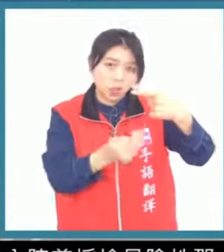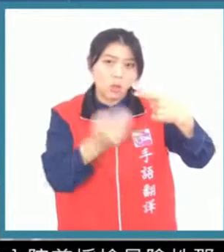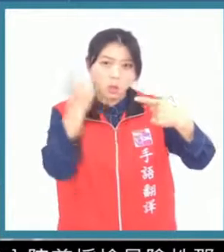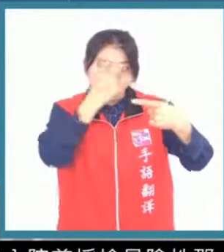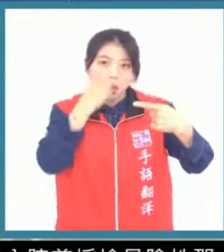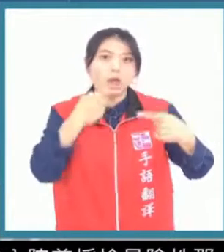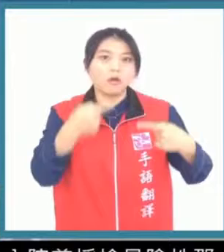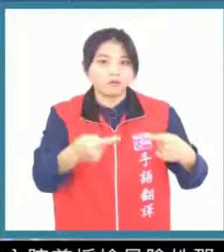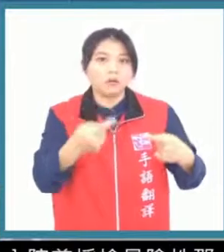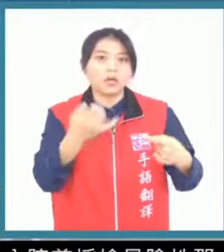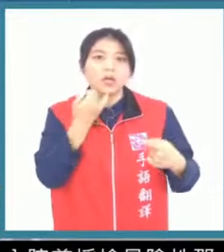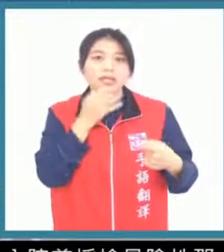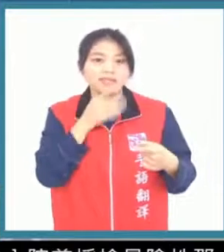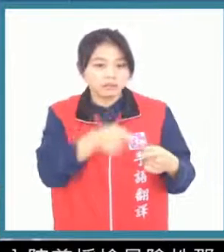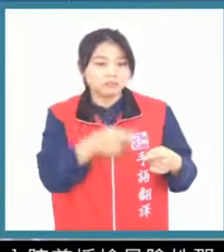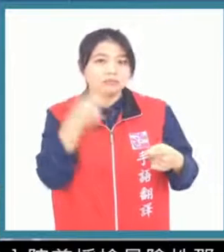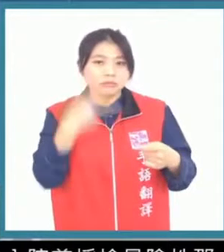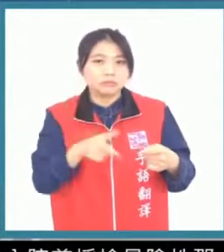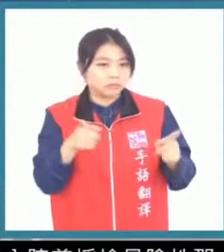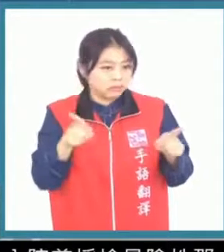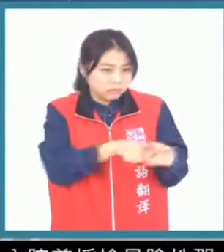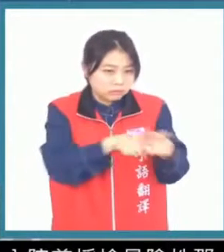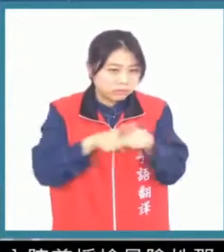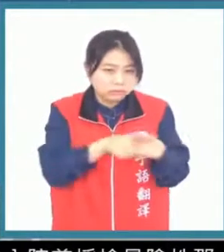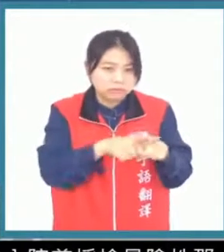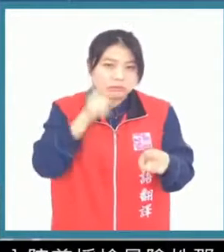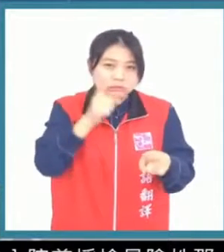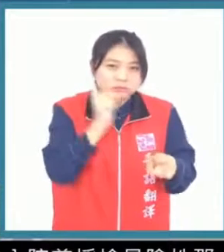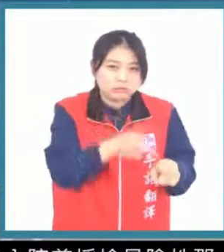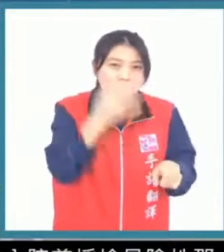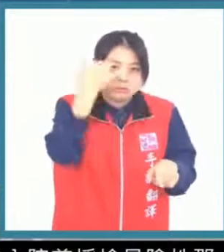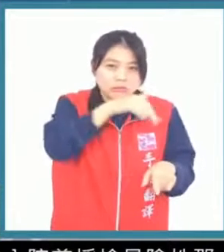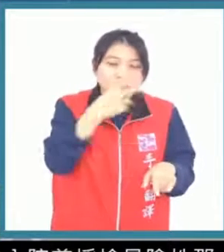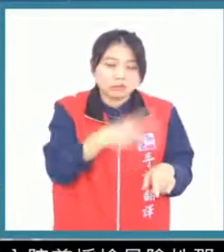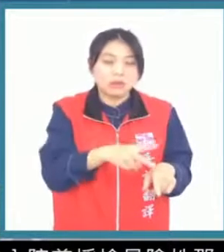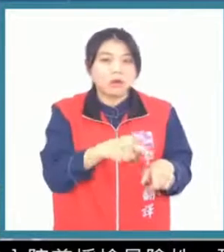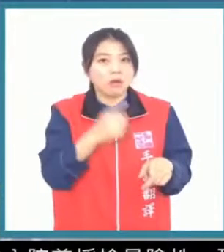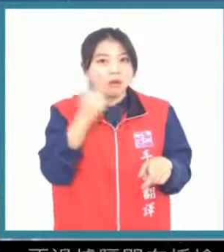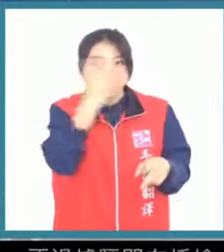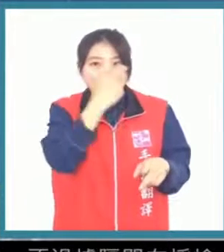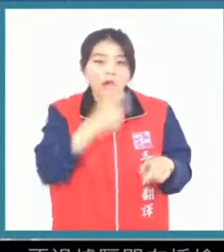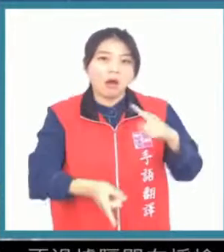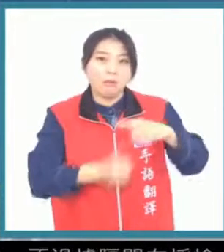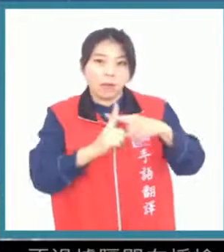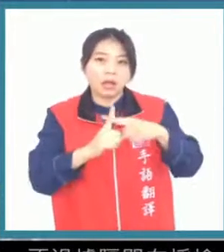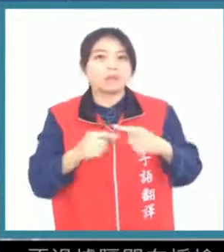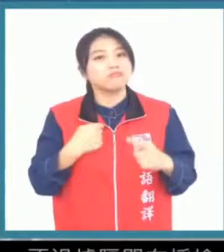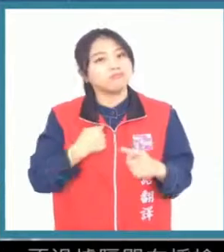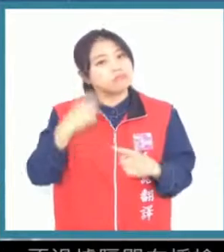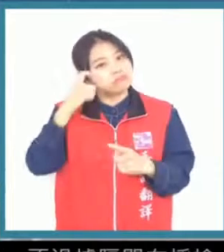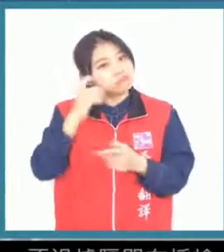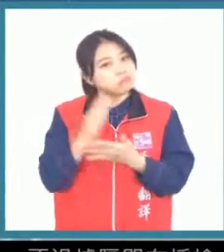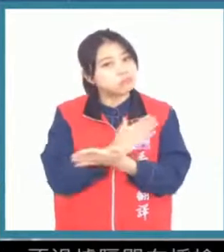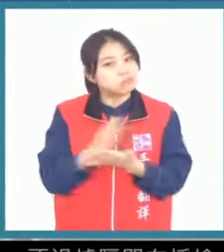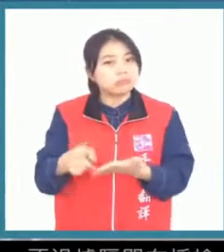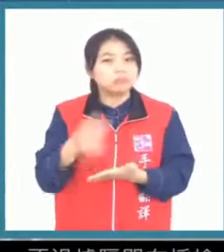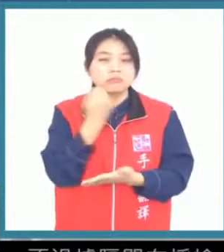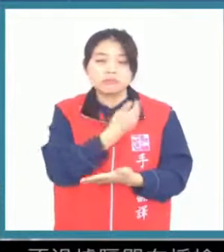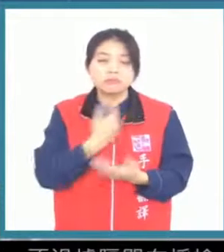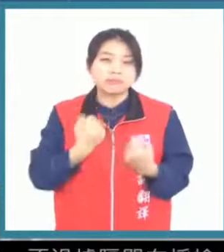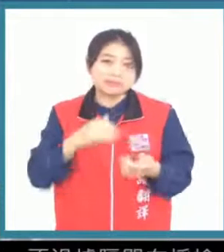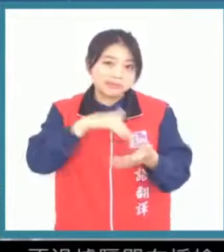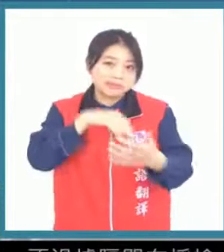过居隔间再采检，那么确认为阳性，那预判是在这个医院陪